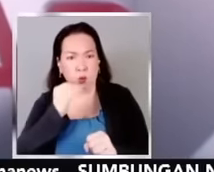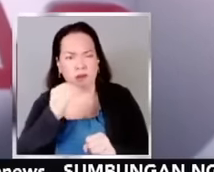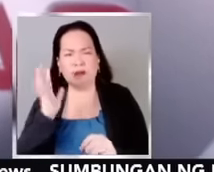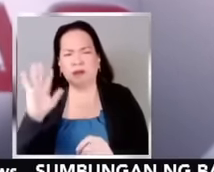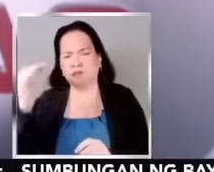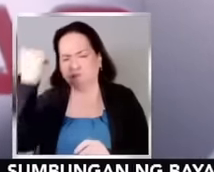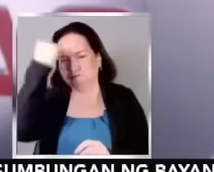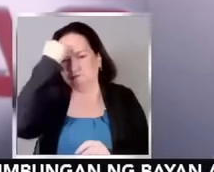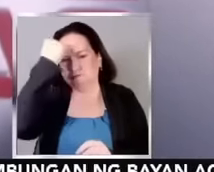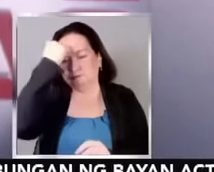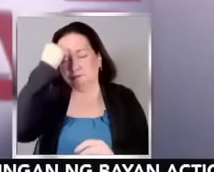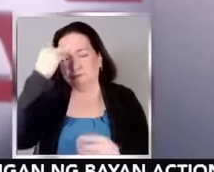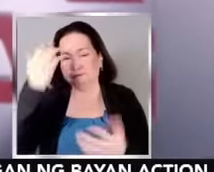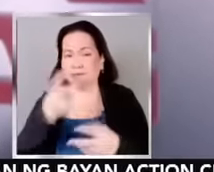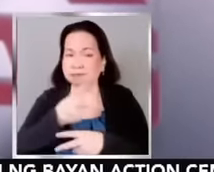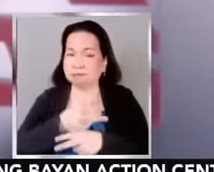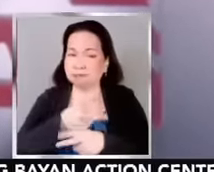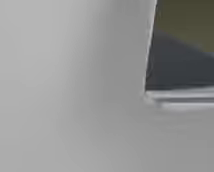Nakatutok si John Consulta.